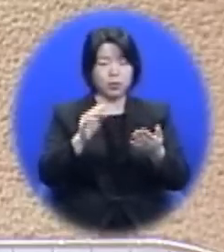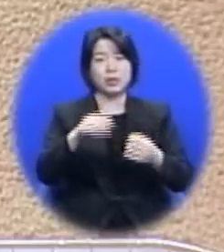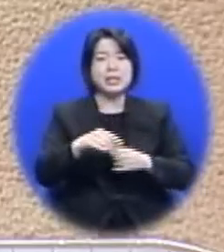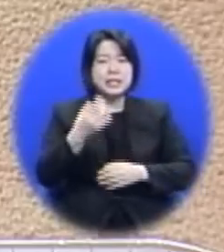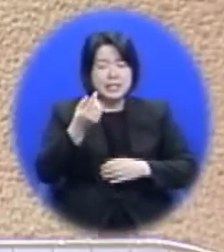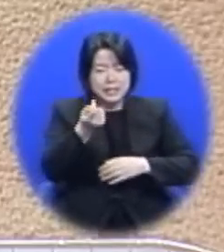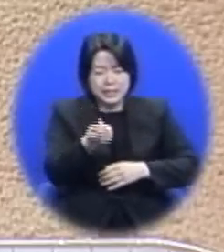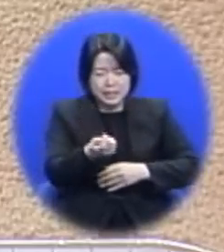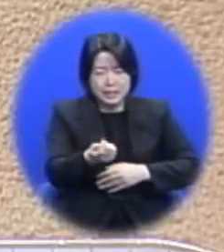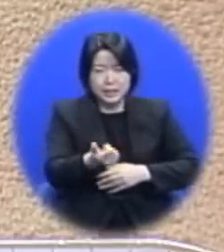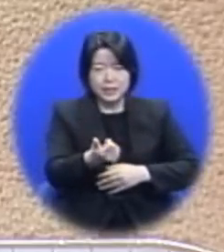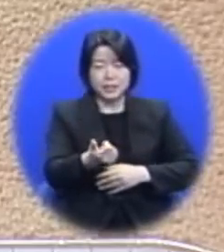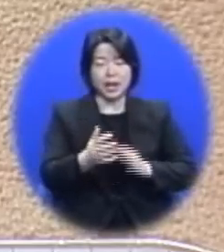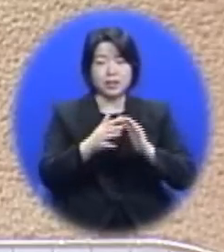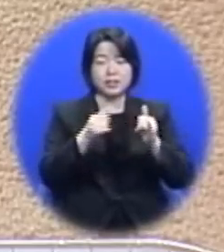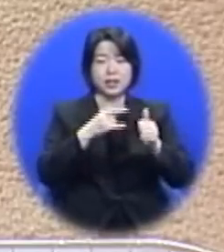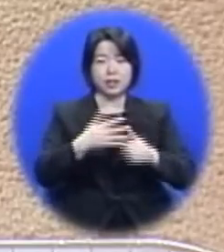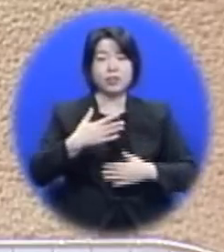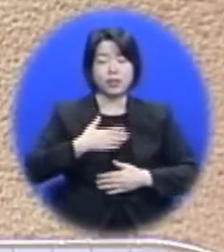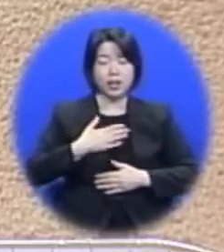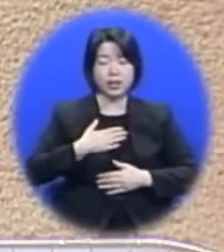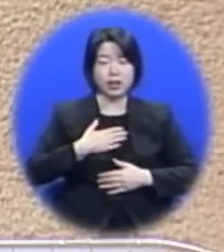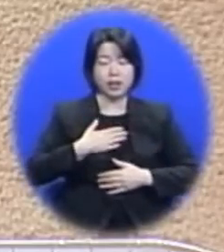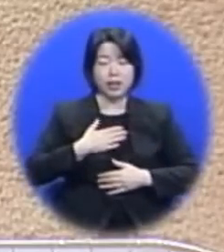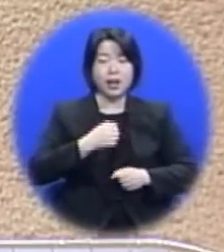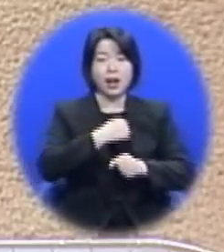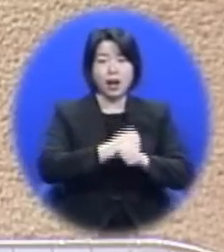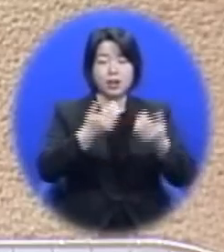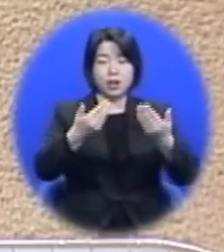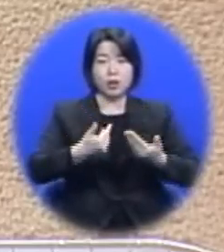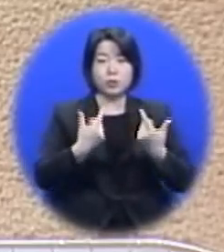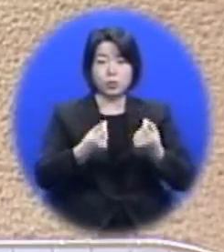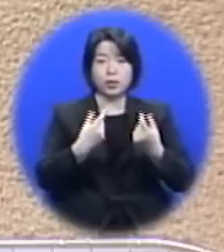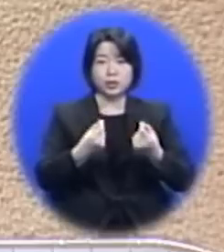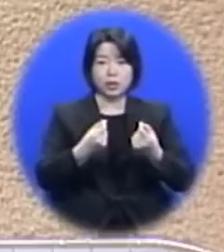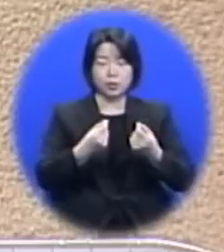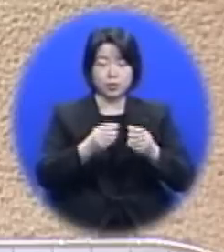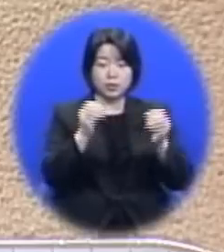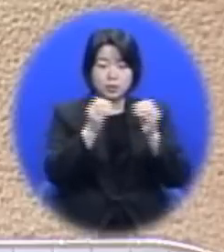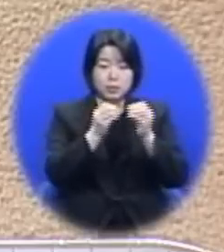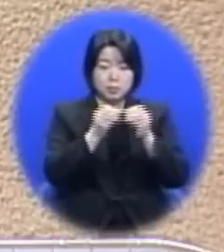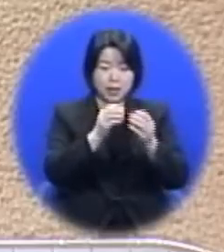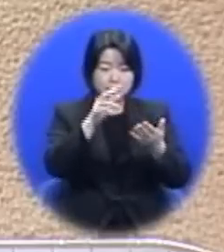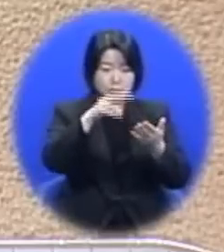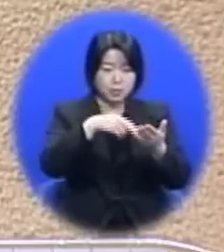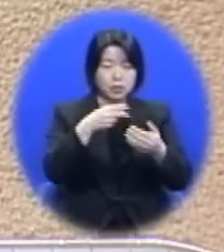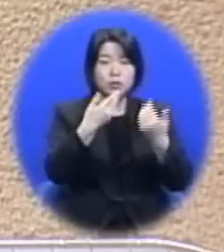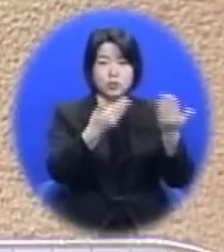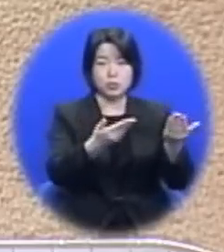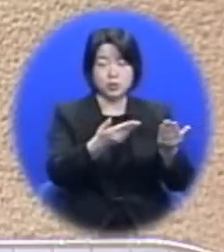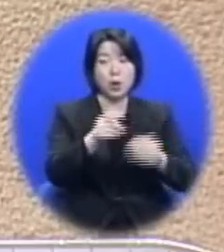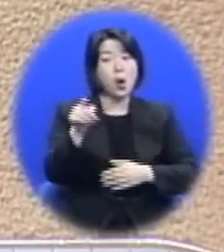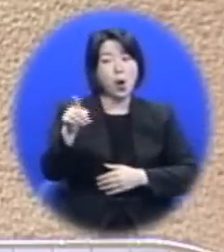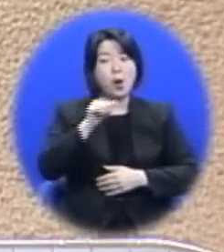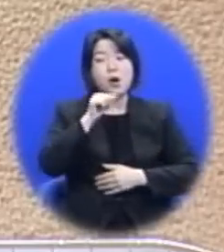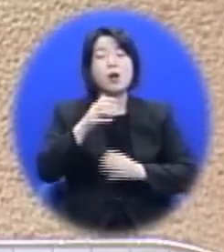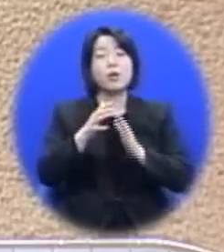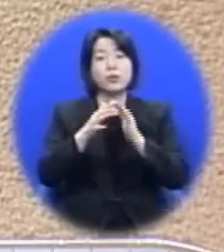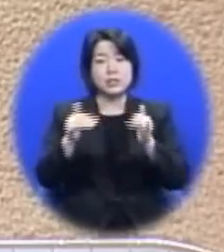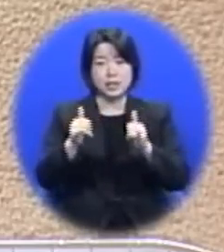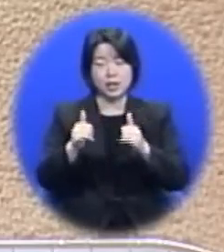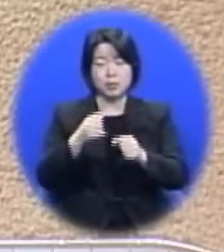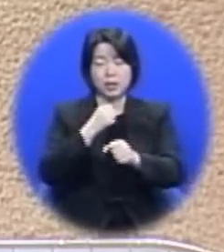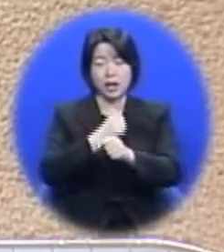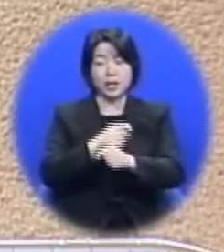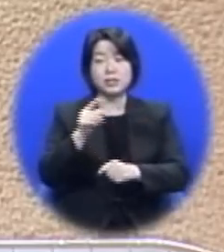한 것이 내게 한 것이라 예수님의 말씀을 찾아 읽어주면서 저런 거린 분들에게 하는 것이